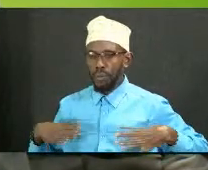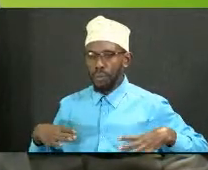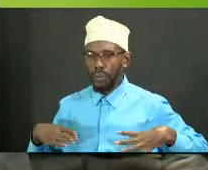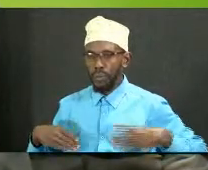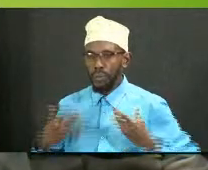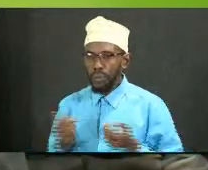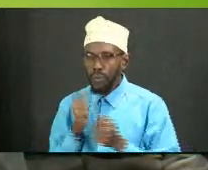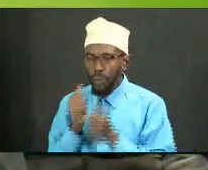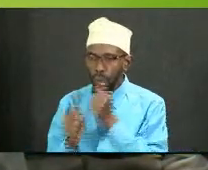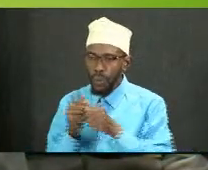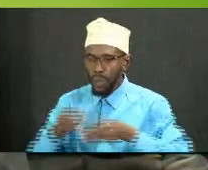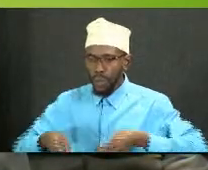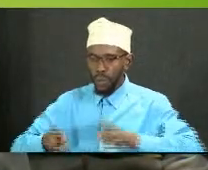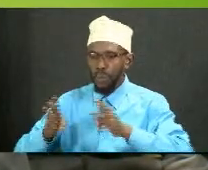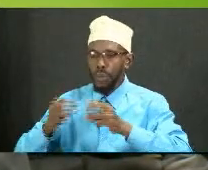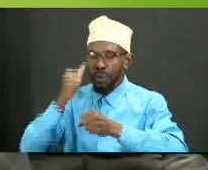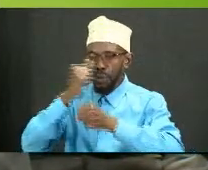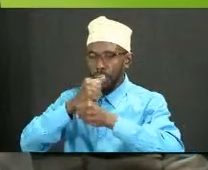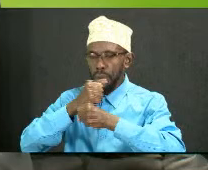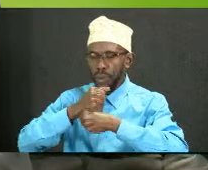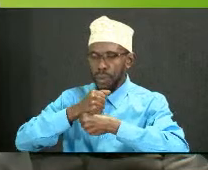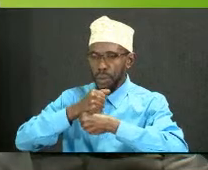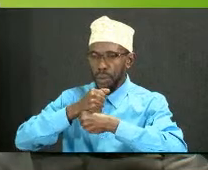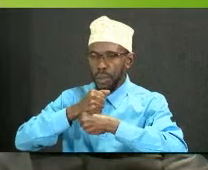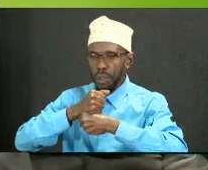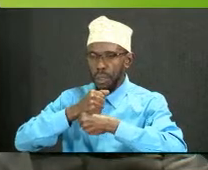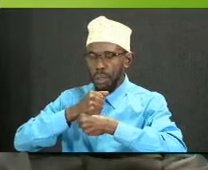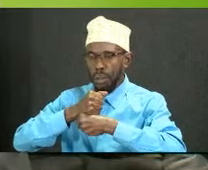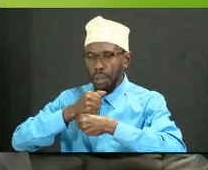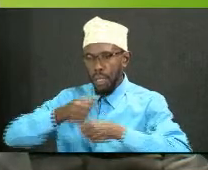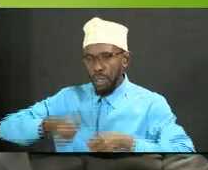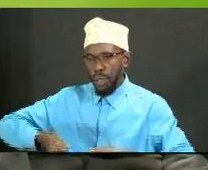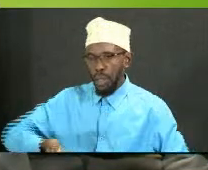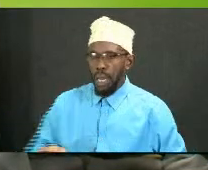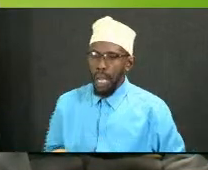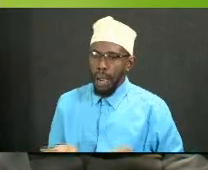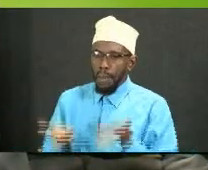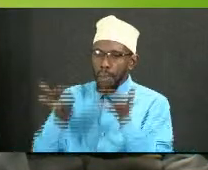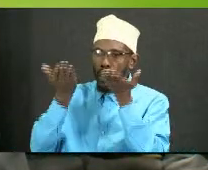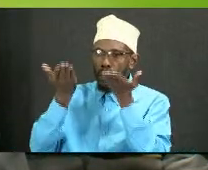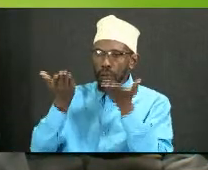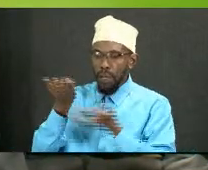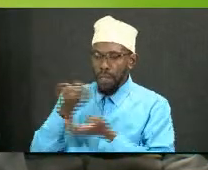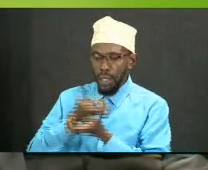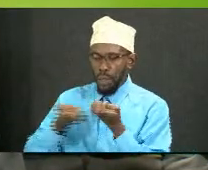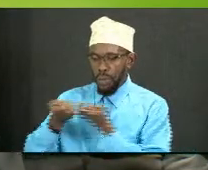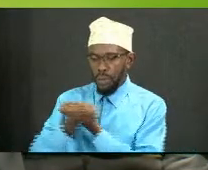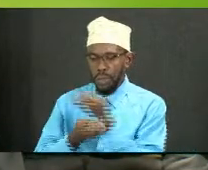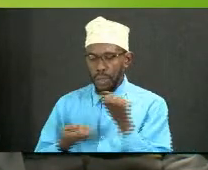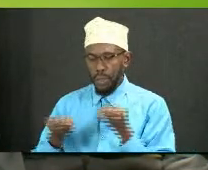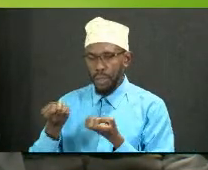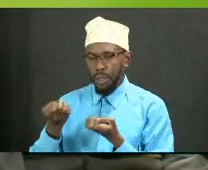ni mbinu zipi ambazo wanaweza kufanya kuweza kujipiga jeki katika uchumi wao?